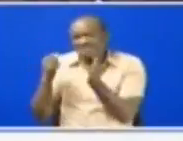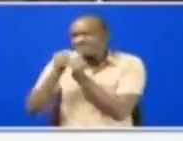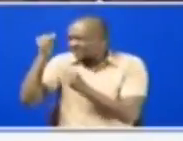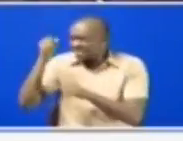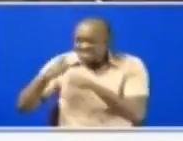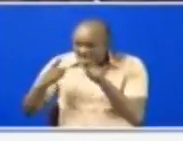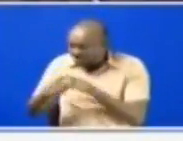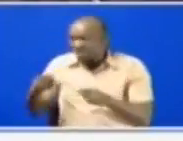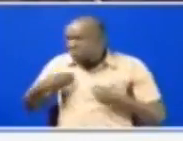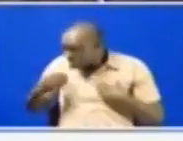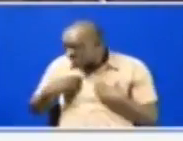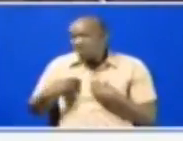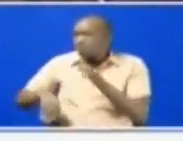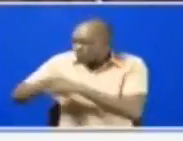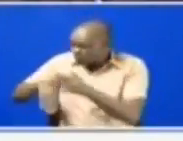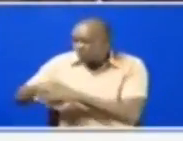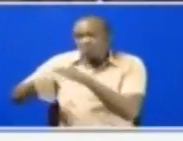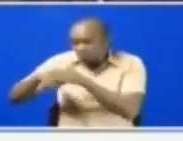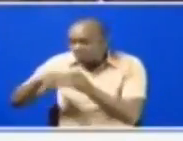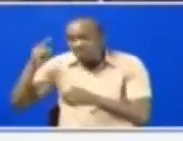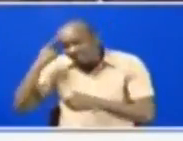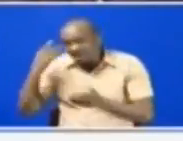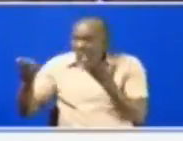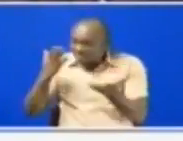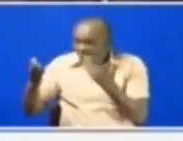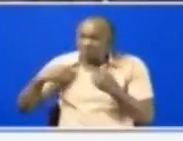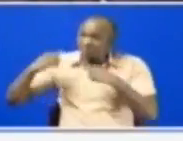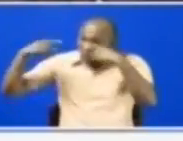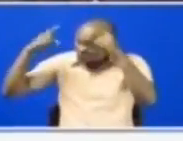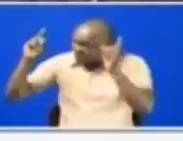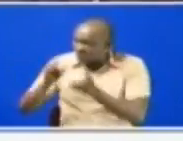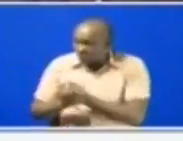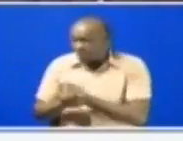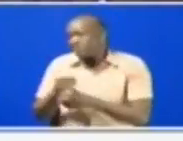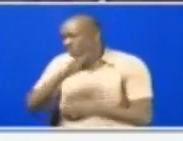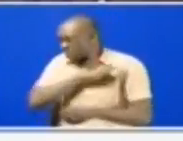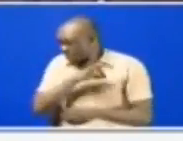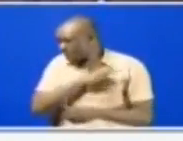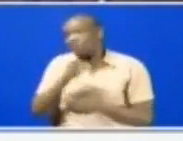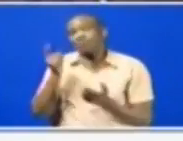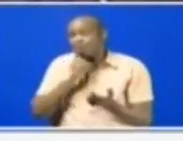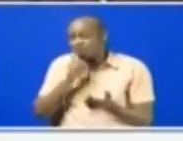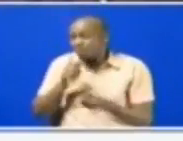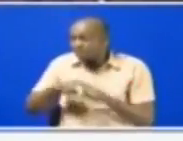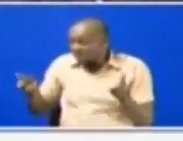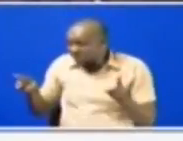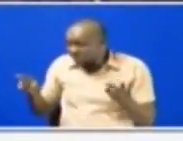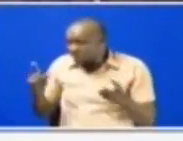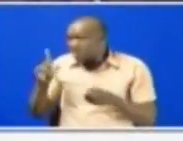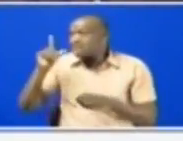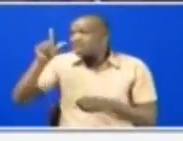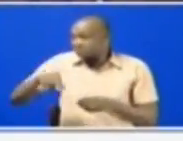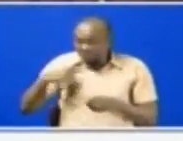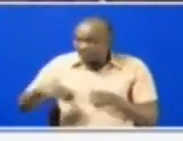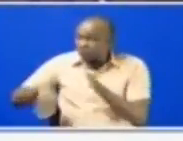15 ukikuwa unashughulika na mambo ya kandanda, ukijua at least utakuja kukupatia labda riziki yako ya kesho. Unakuja unapata baadaye solution